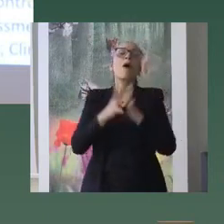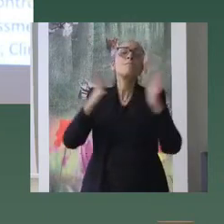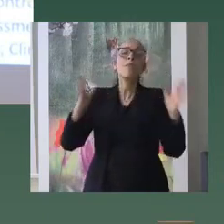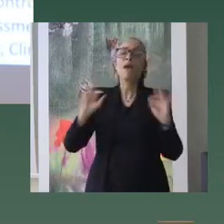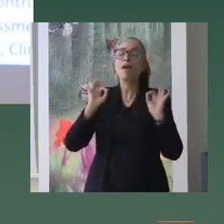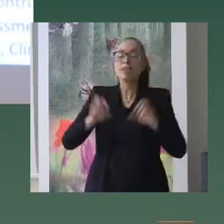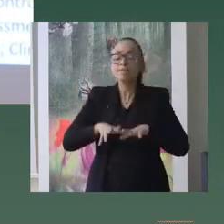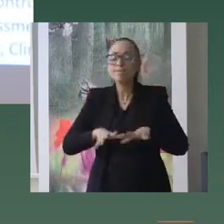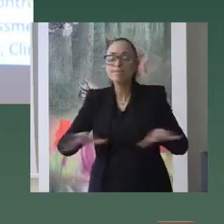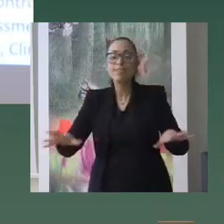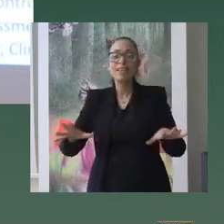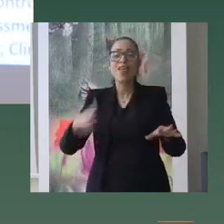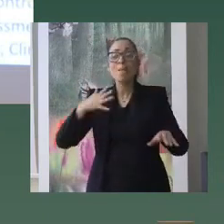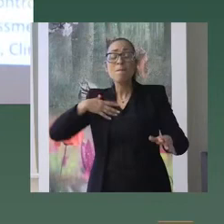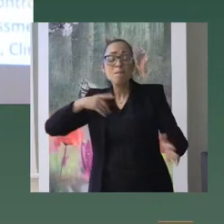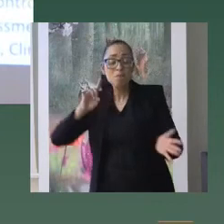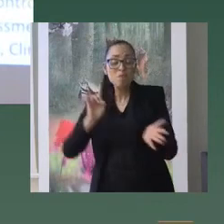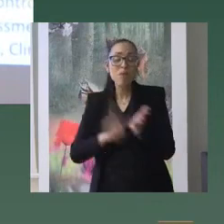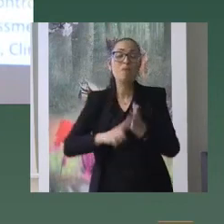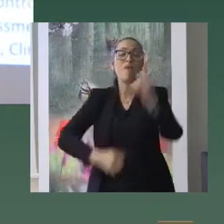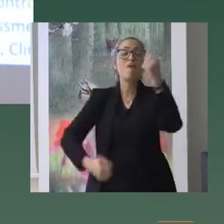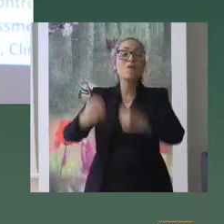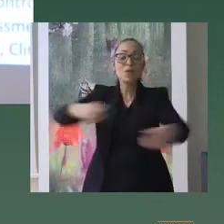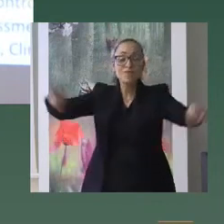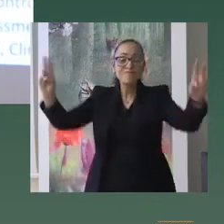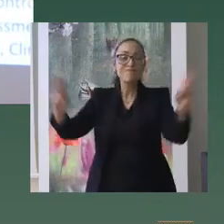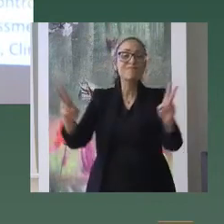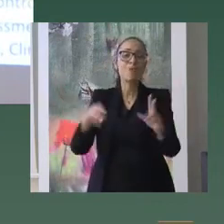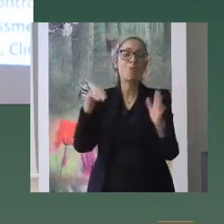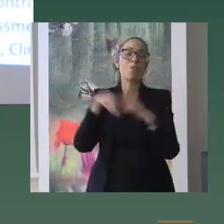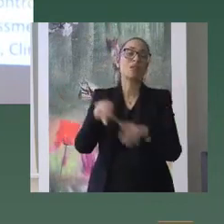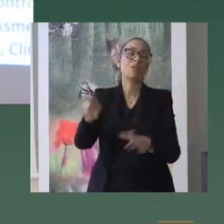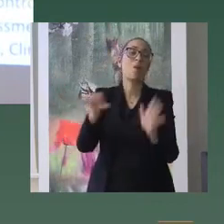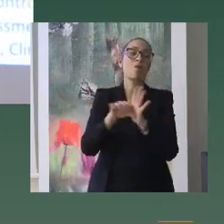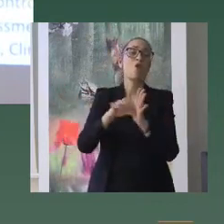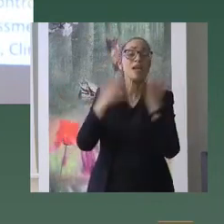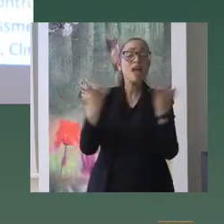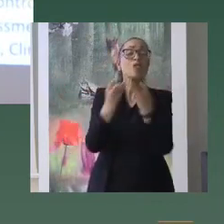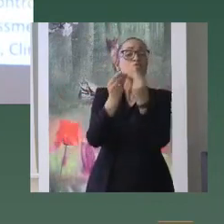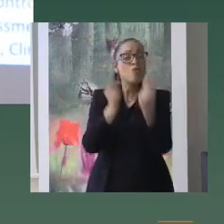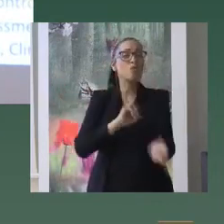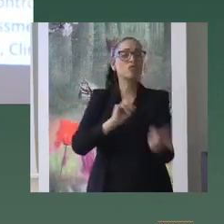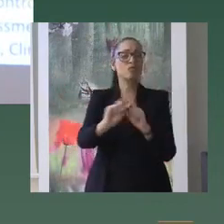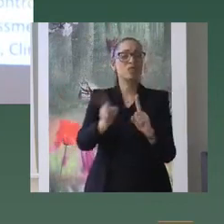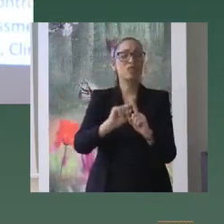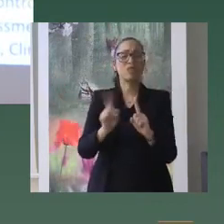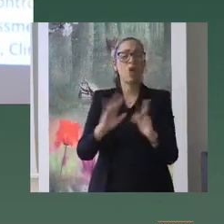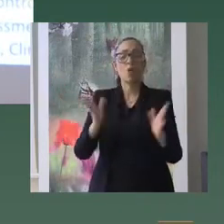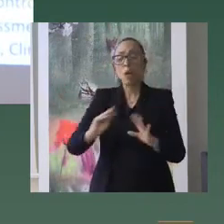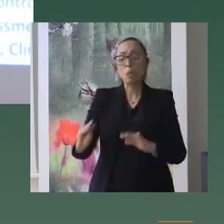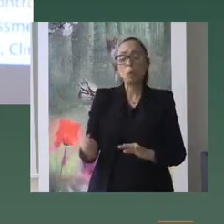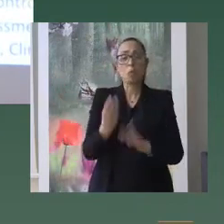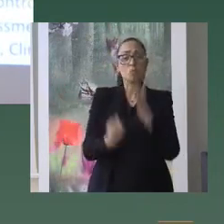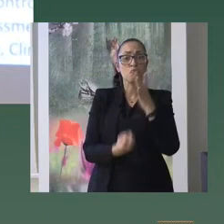μεγάλη κατεύθυνση το αυτοκίνητο να μειωθεί και μέσα στην πόλη και ως τρόπος μετακίνησης. Δηλαδή, όταν